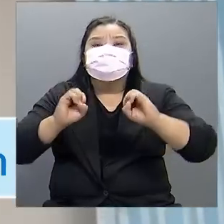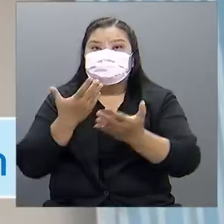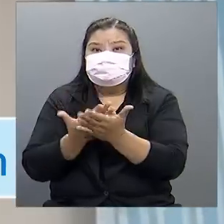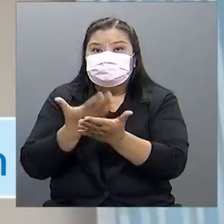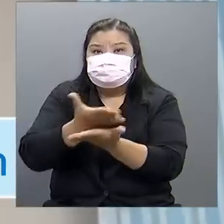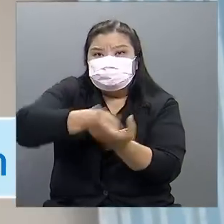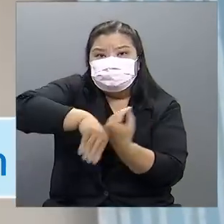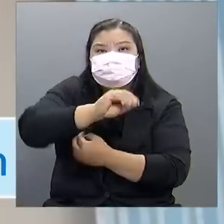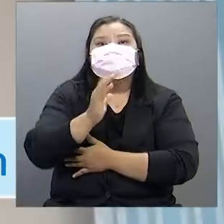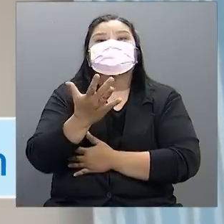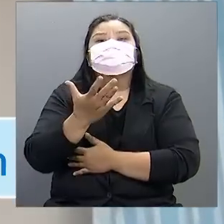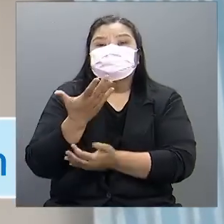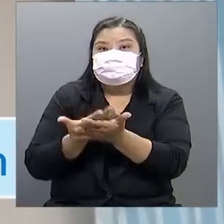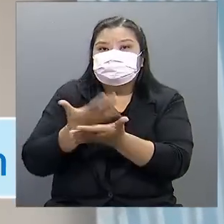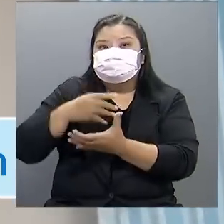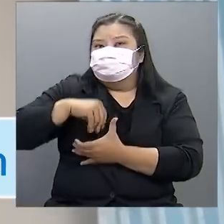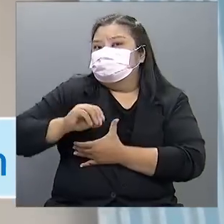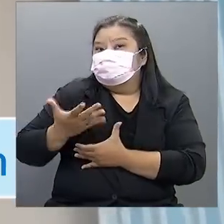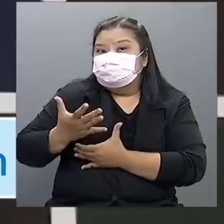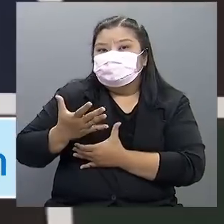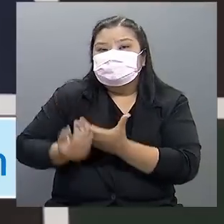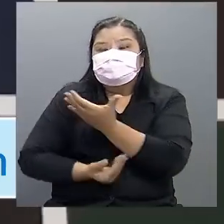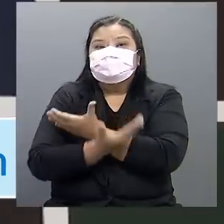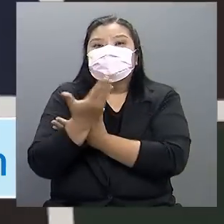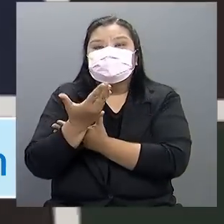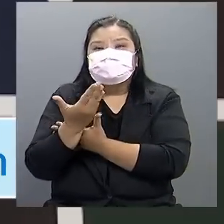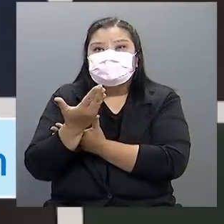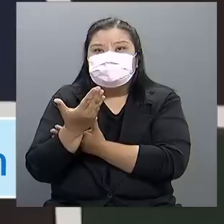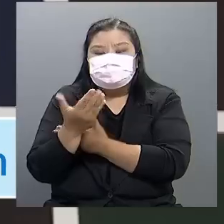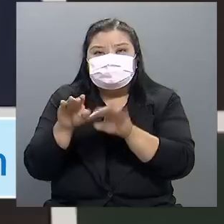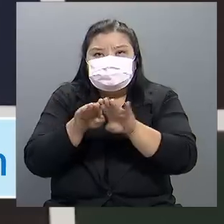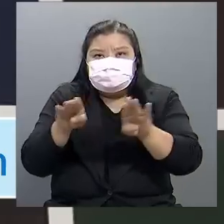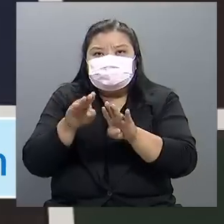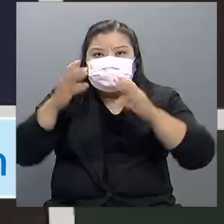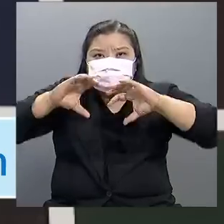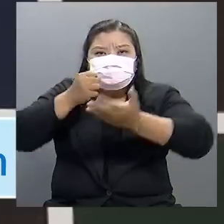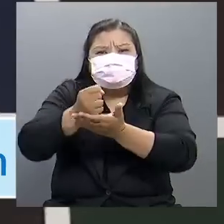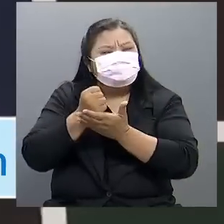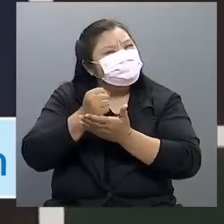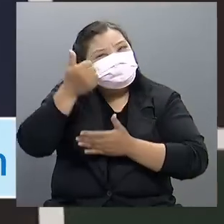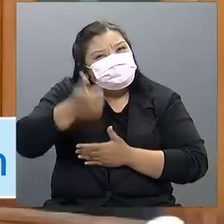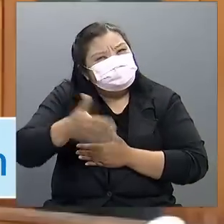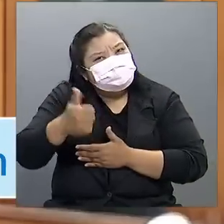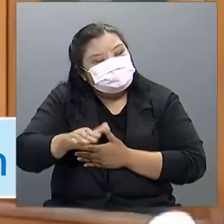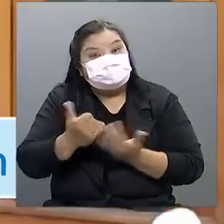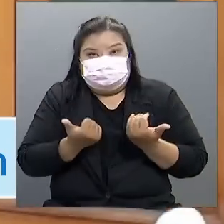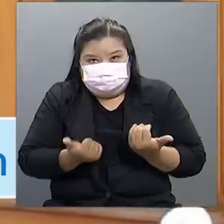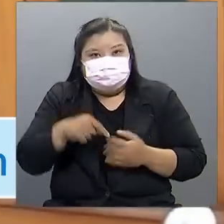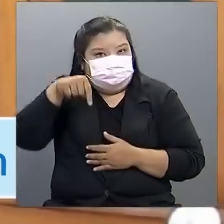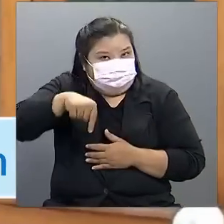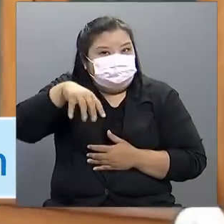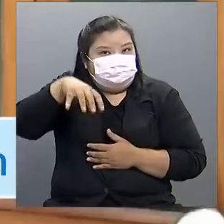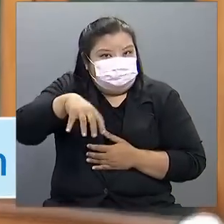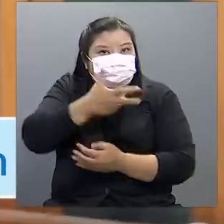ก็ไม่สามารถเข้าถึงดราśm่ไทท มีผประกอบการโงแรมขนัดเล็